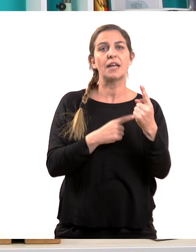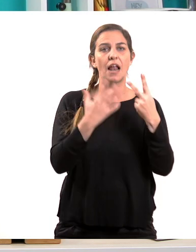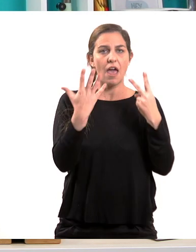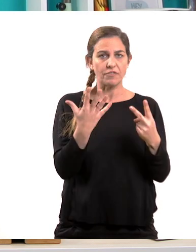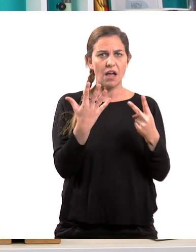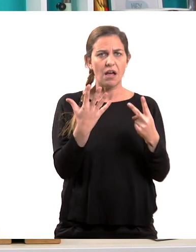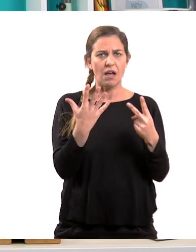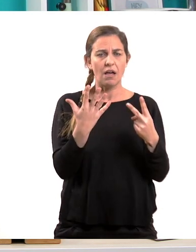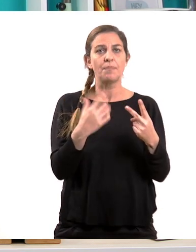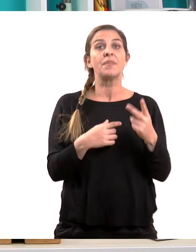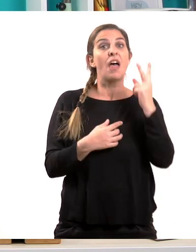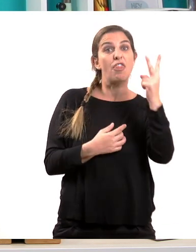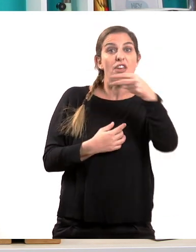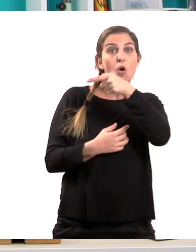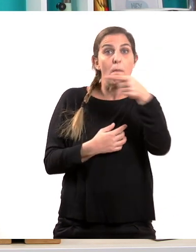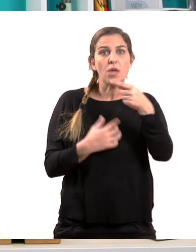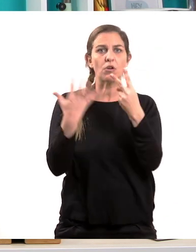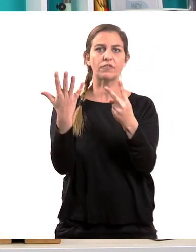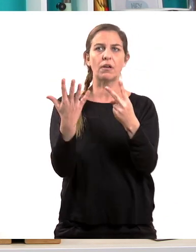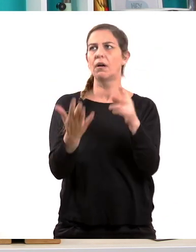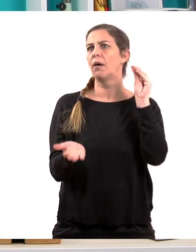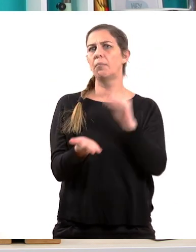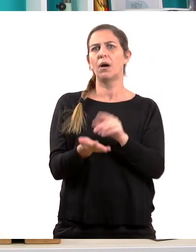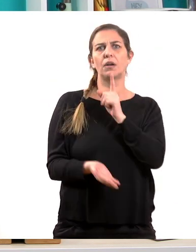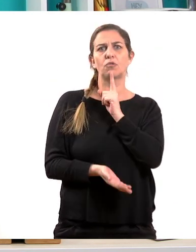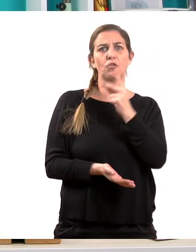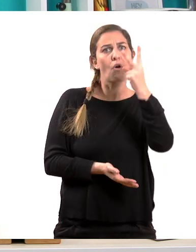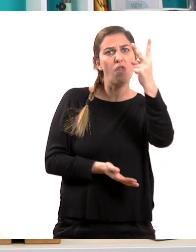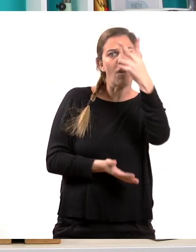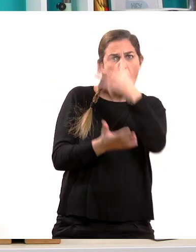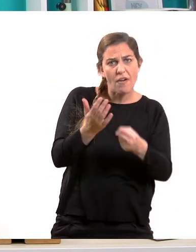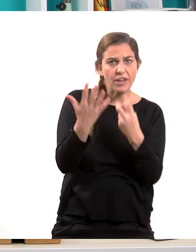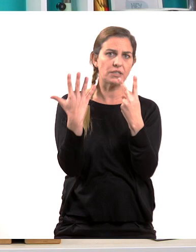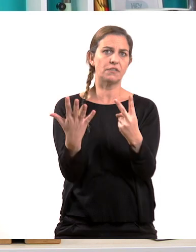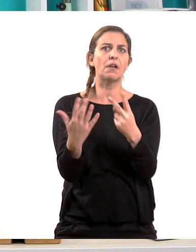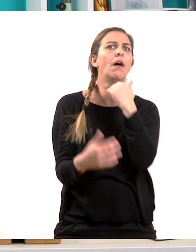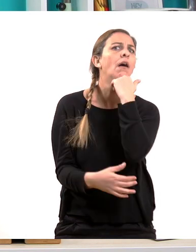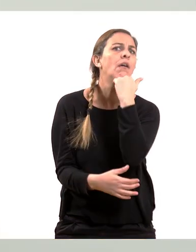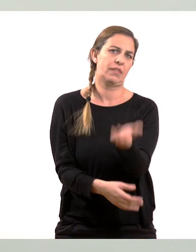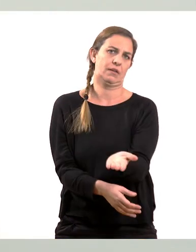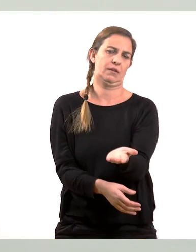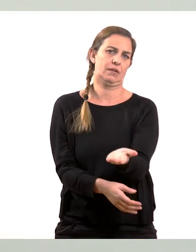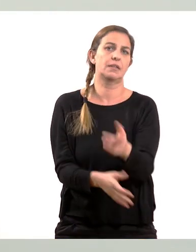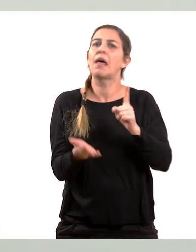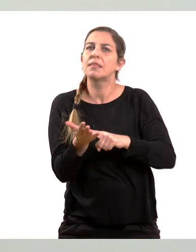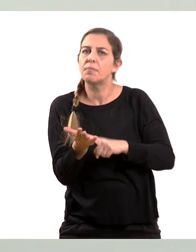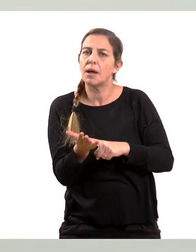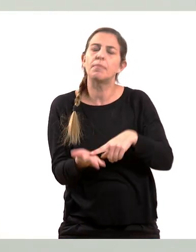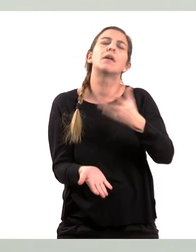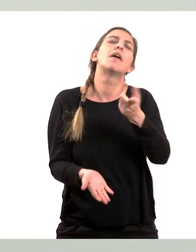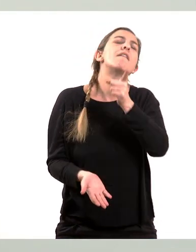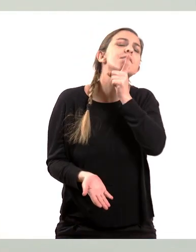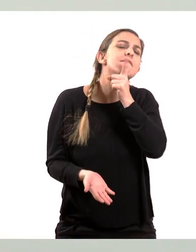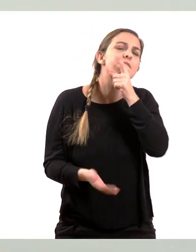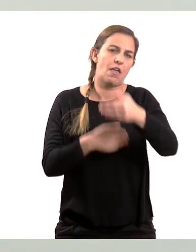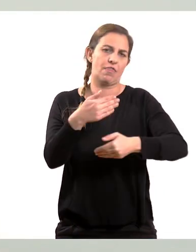2, πάλι τα ίδια. Μπορώ να βγάλω 7 από 2. Πάλι δεν γίνεται. Τι θα κάνω? Ό,τι έκανα